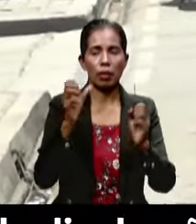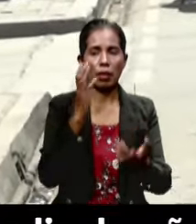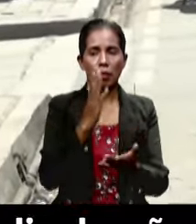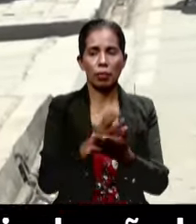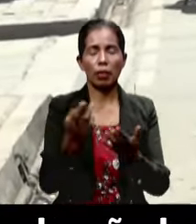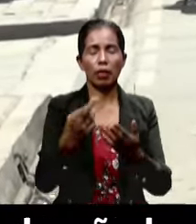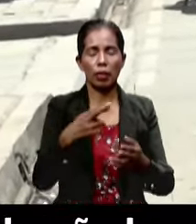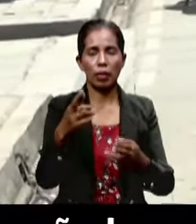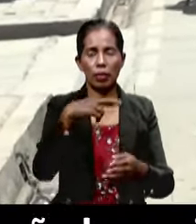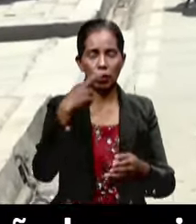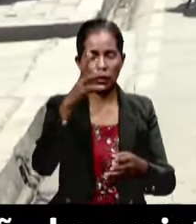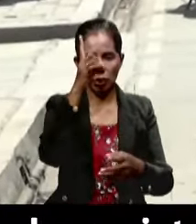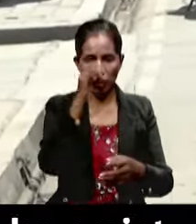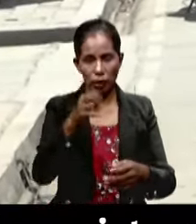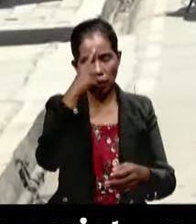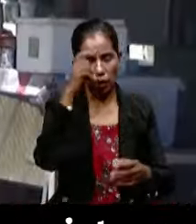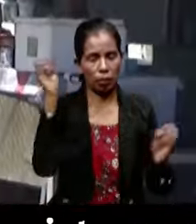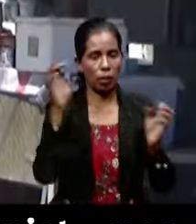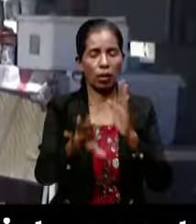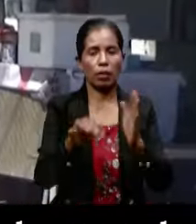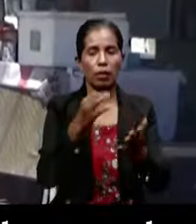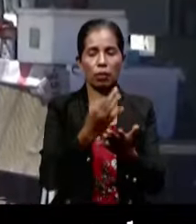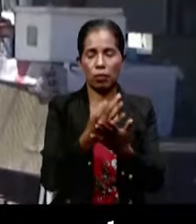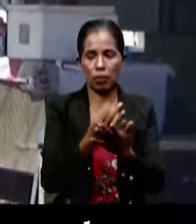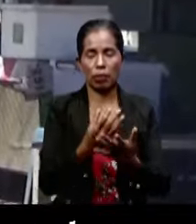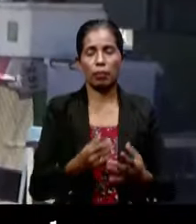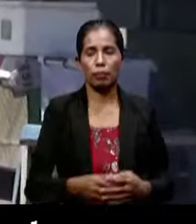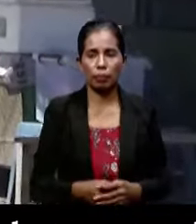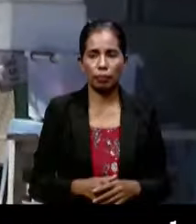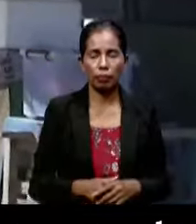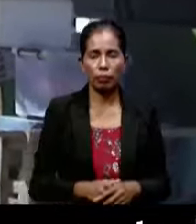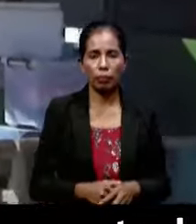Restaurante Sira y Capital Dili Tambalajetan Rendimiento Diak. Abraham Amaral, Yemen.